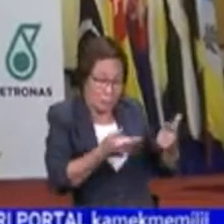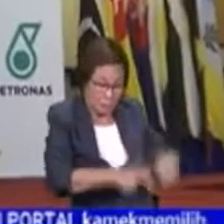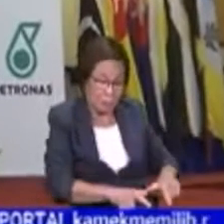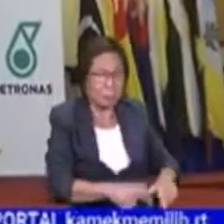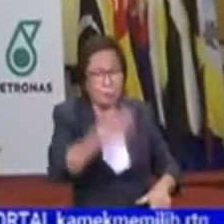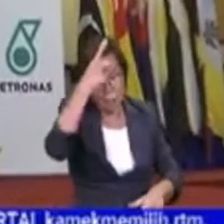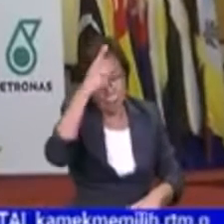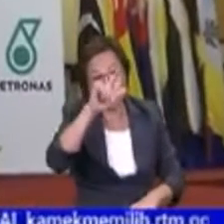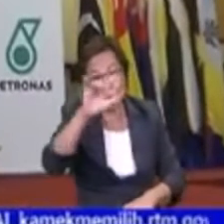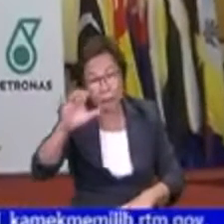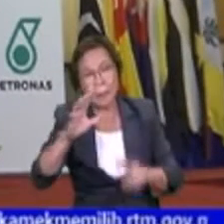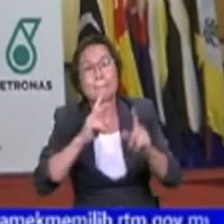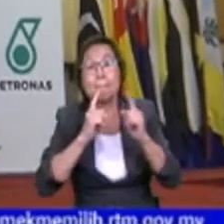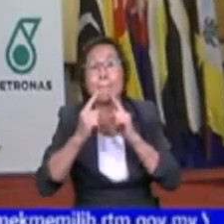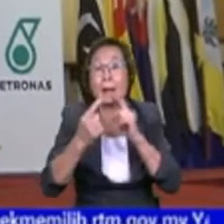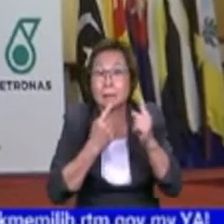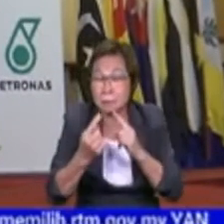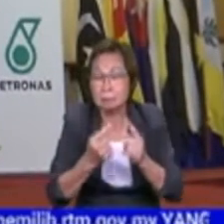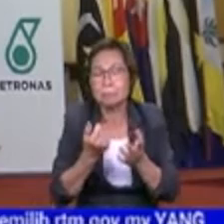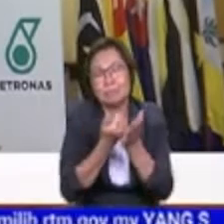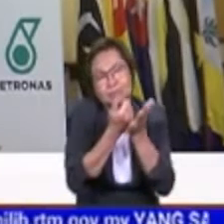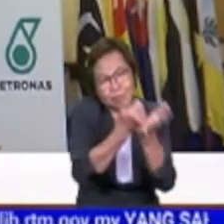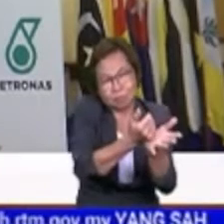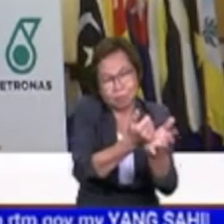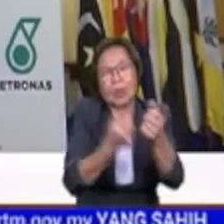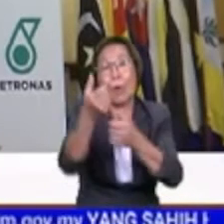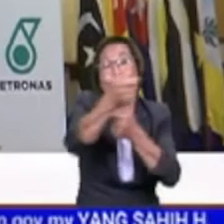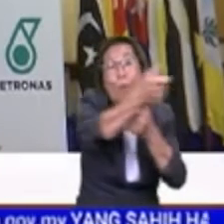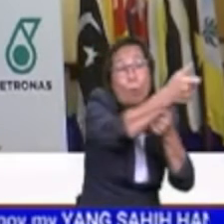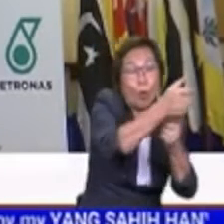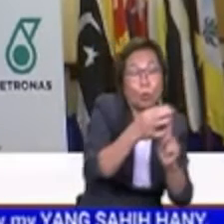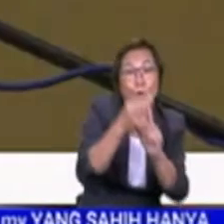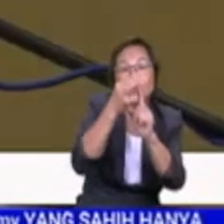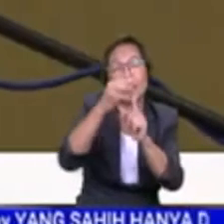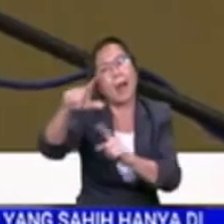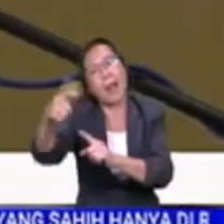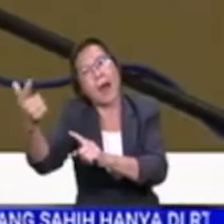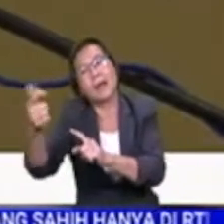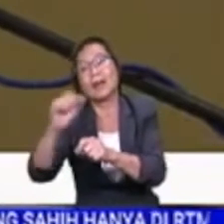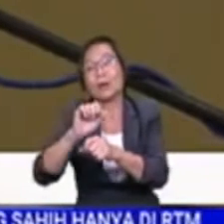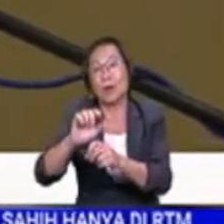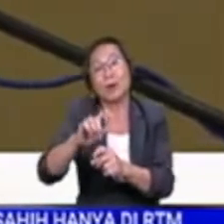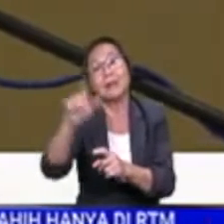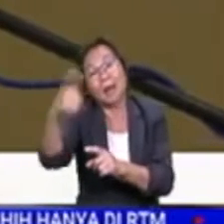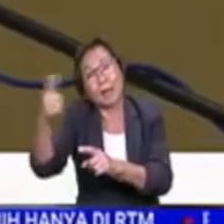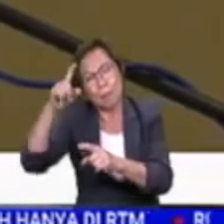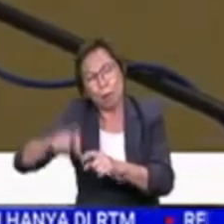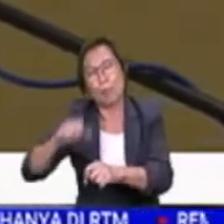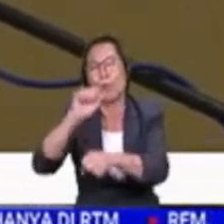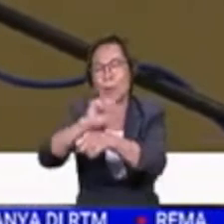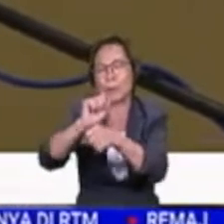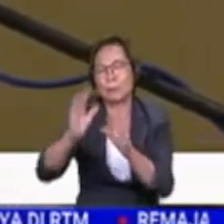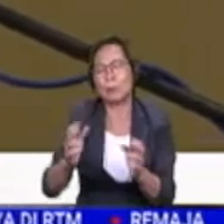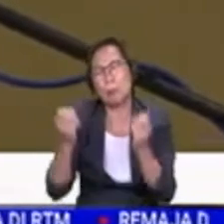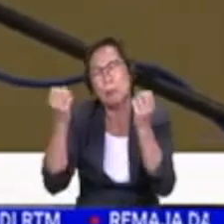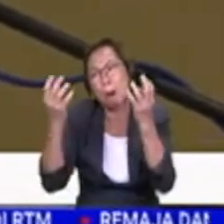Selain itu, Datuk Sri Lee juga berkata ia juga membantu pihak bomba khususnya dalam operasi lain yang memerlukan tenaga yang ramai.